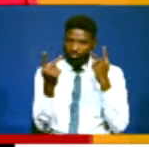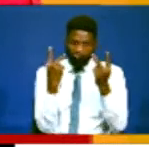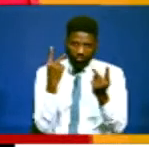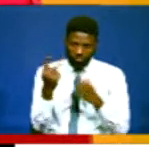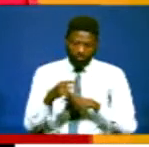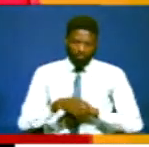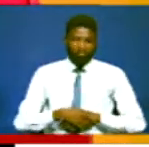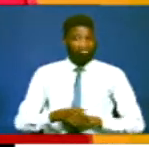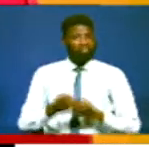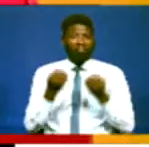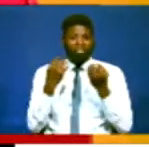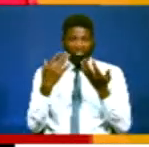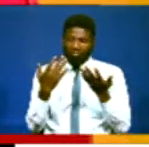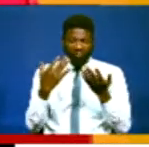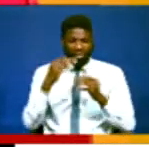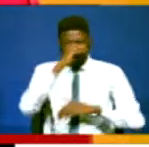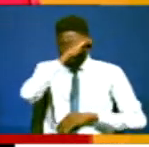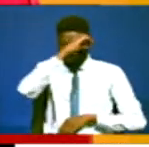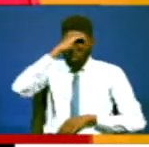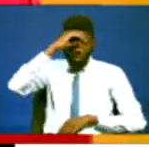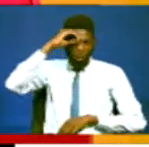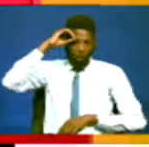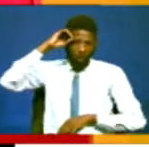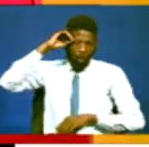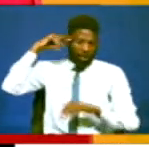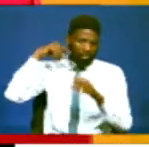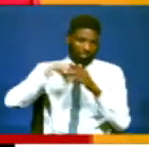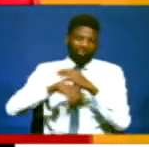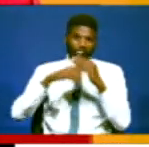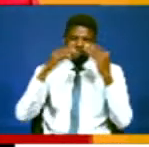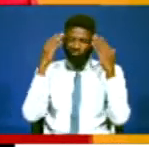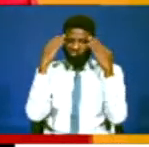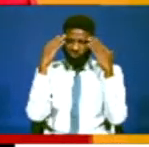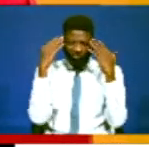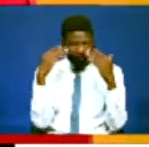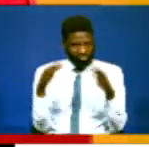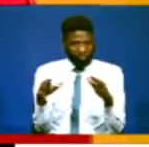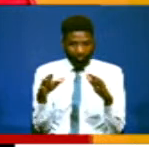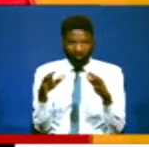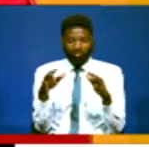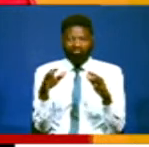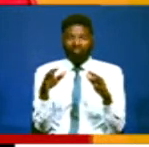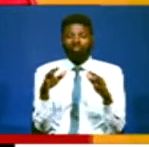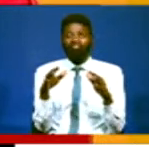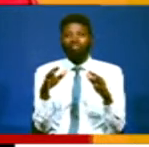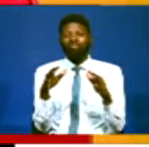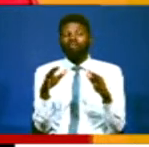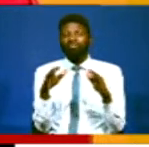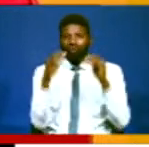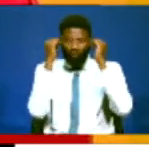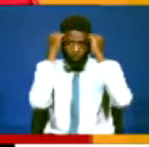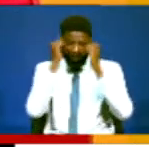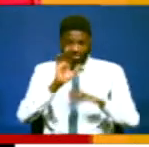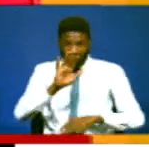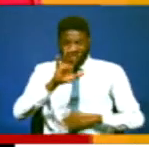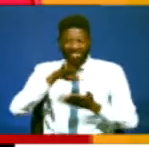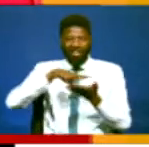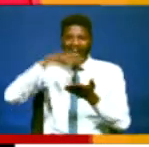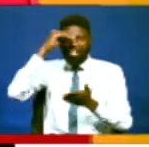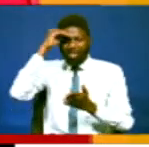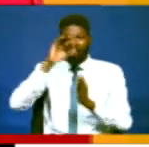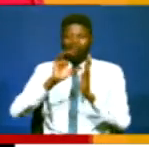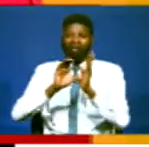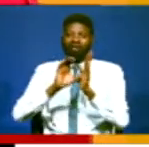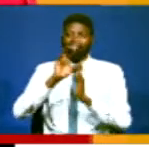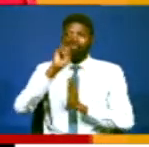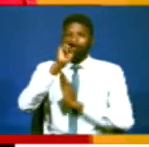gizani, hawajui watoto wanasoma mtala gani. Nina uhakika sasa hivi labda tukitoka